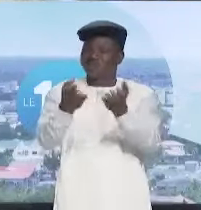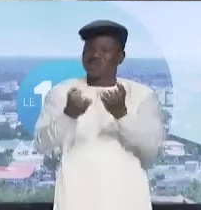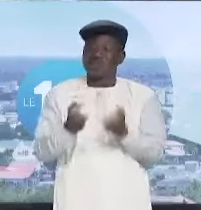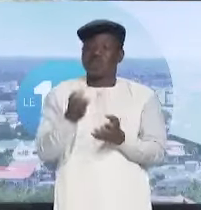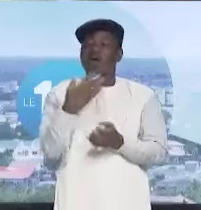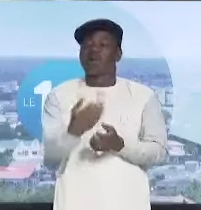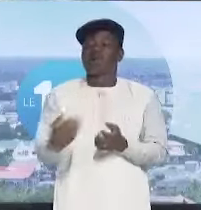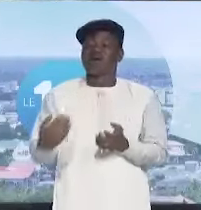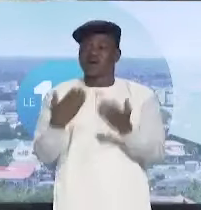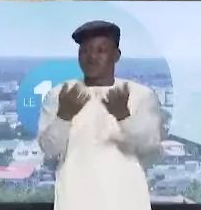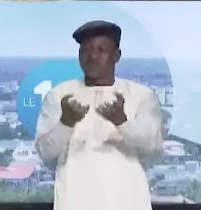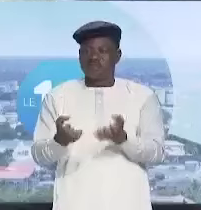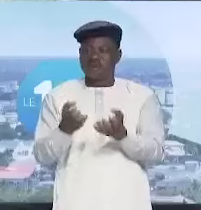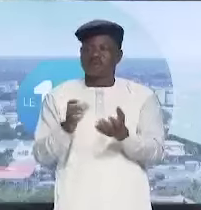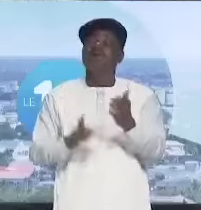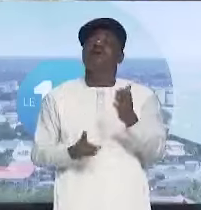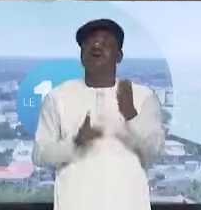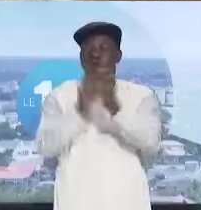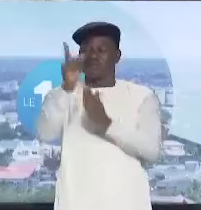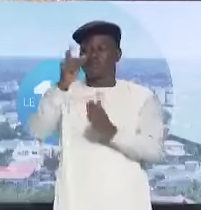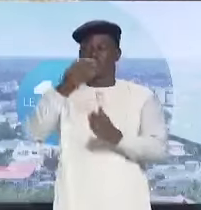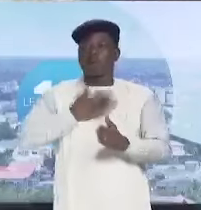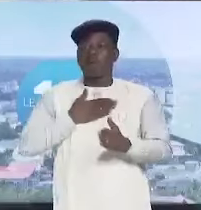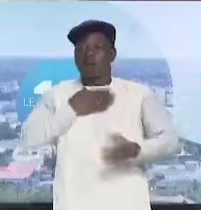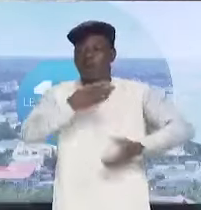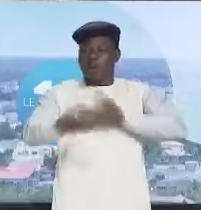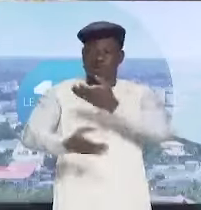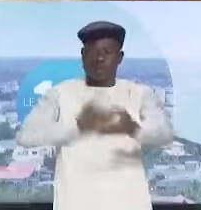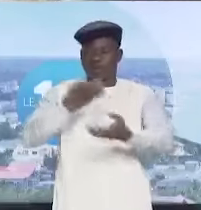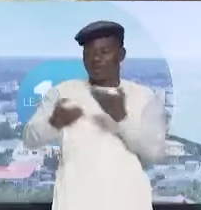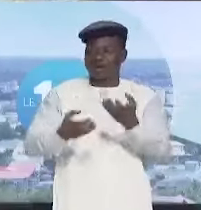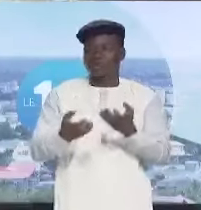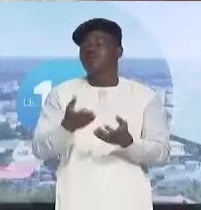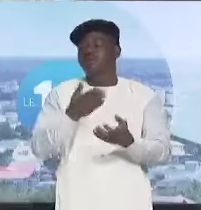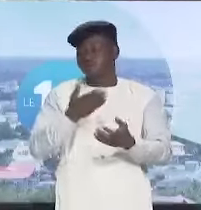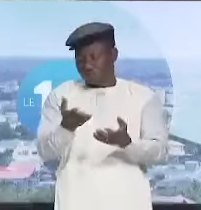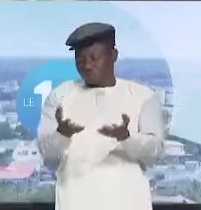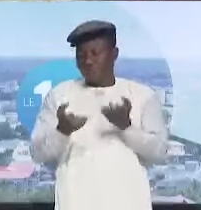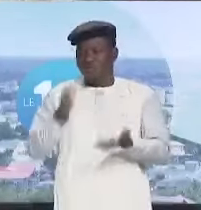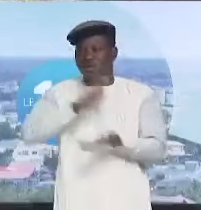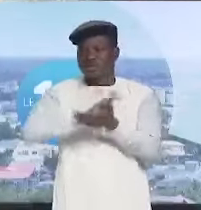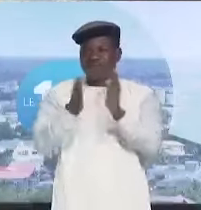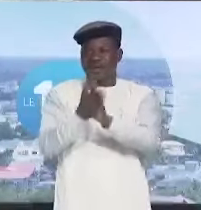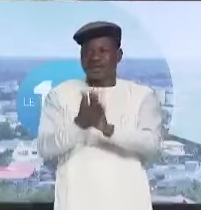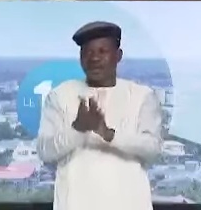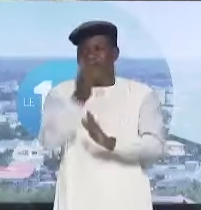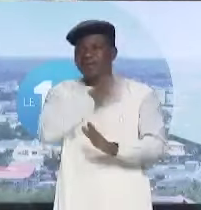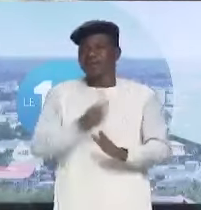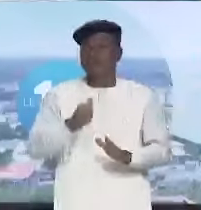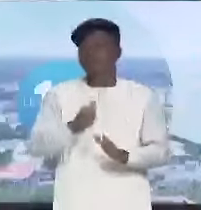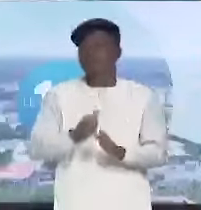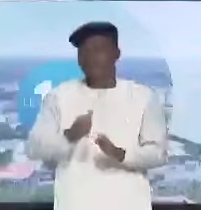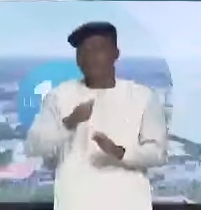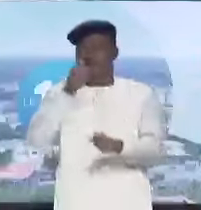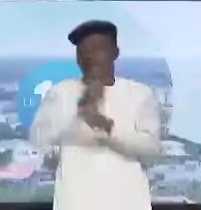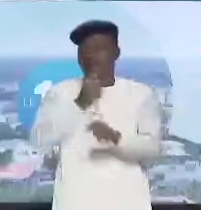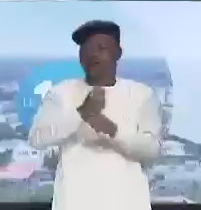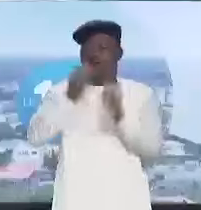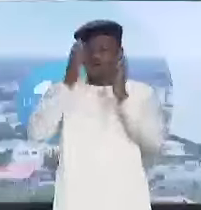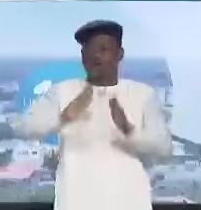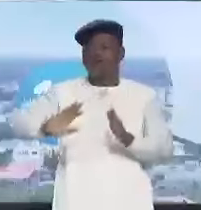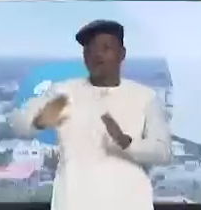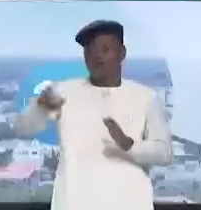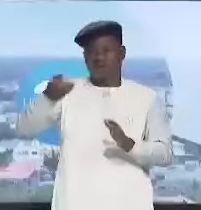veux aller dans un travail, je veux être fonctionnaire, je veux faire des concours, tout ça, ça se passe ici. Loin d'être